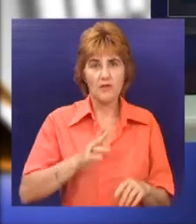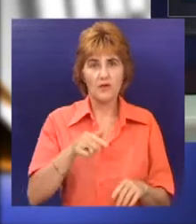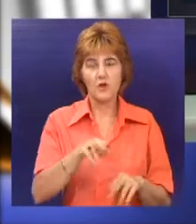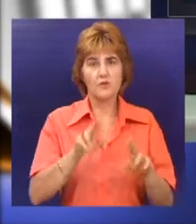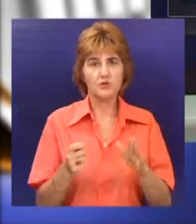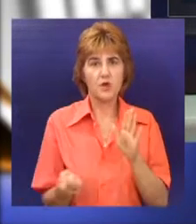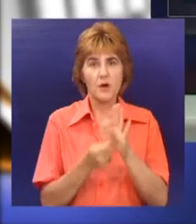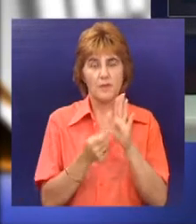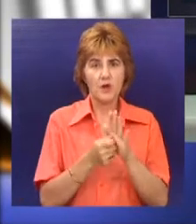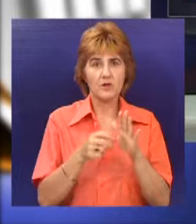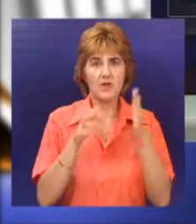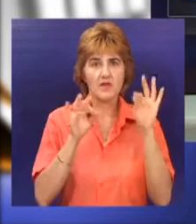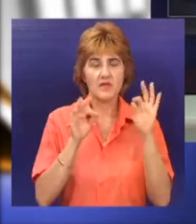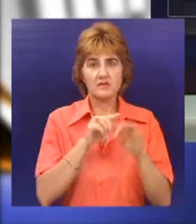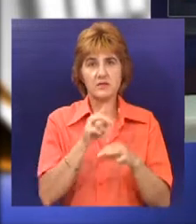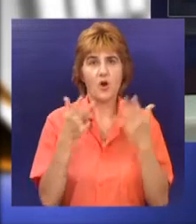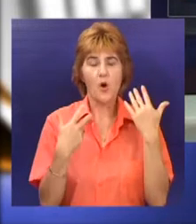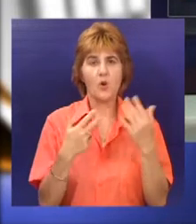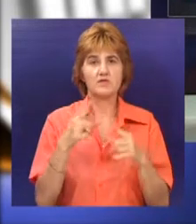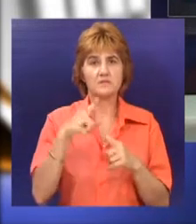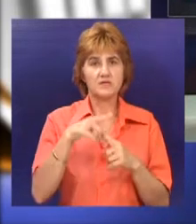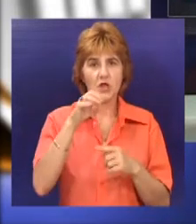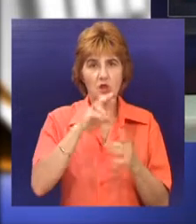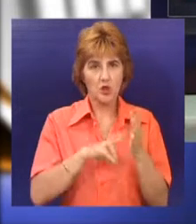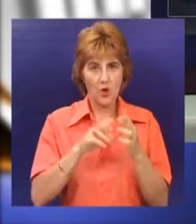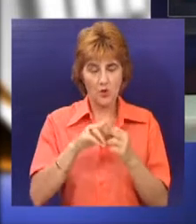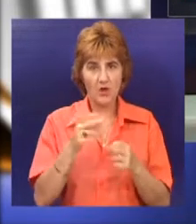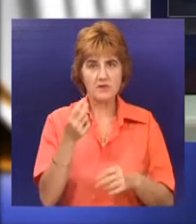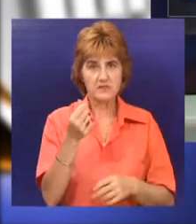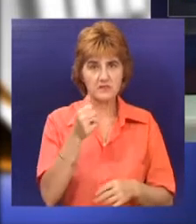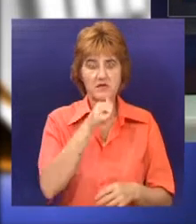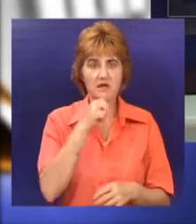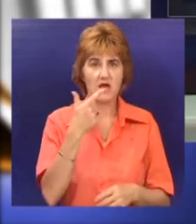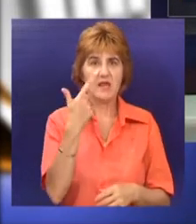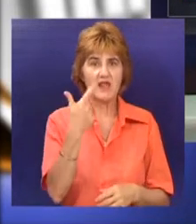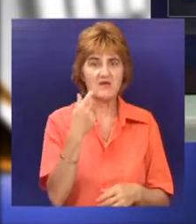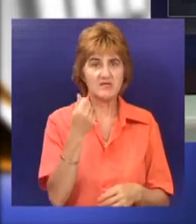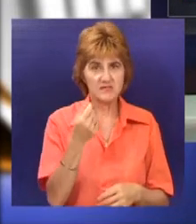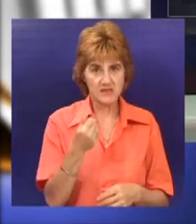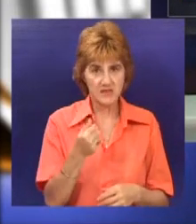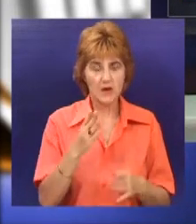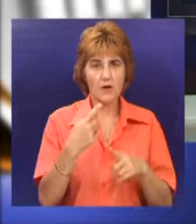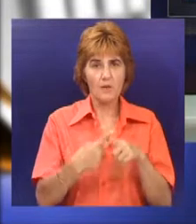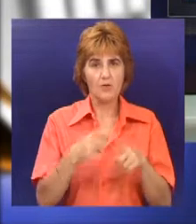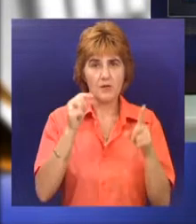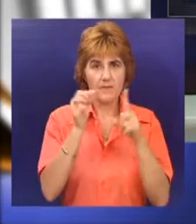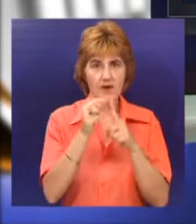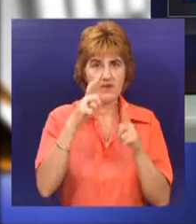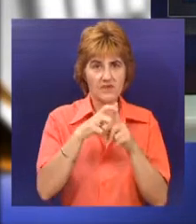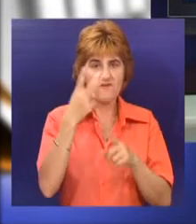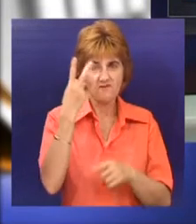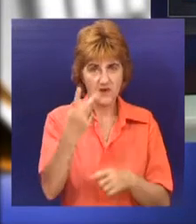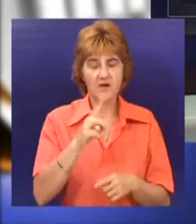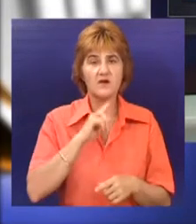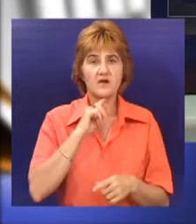do 80 tona žita po ceni od 20 dinara sa PDV-om, a isplata novca je za 15 dana. Kvota za Severno-bački